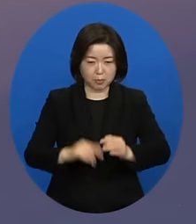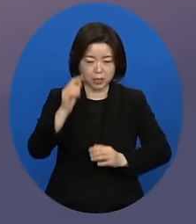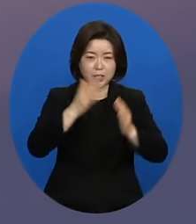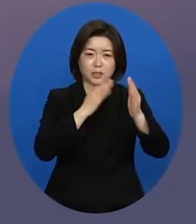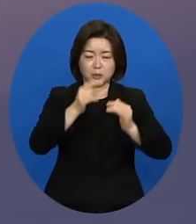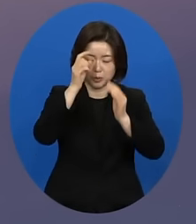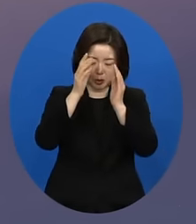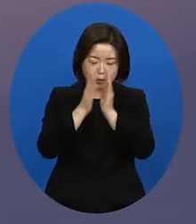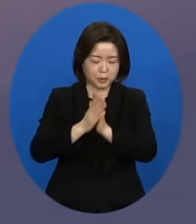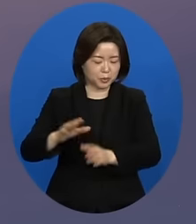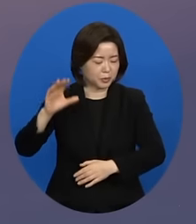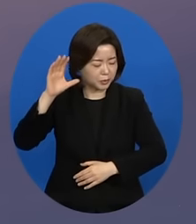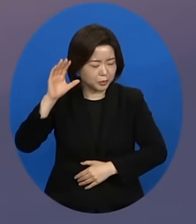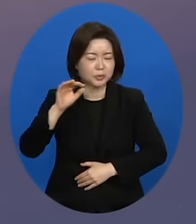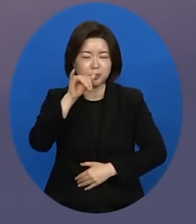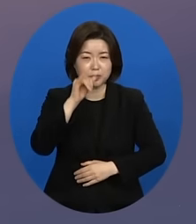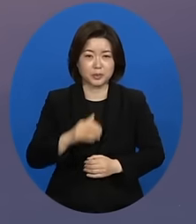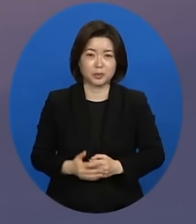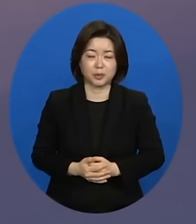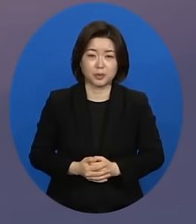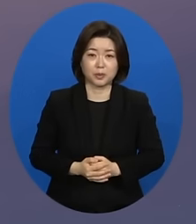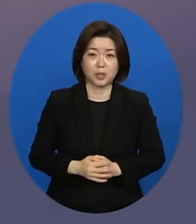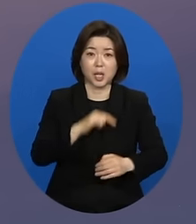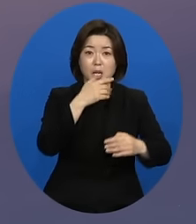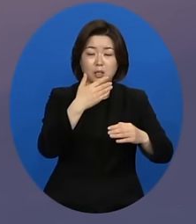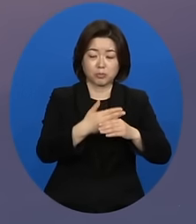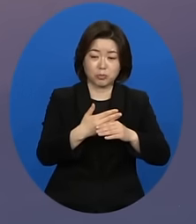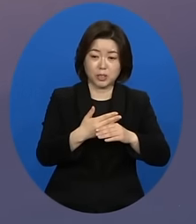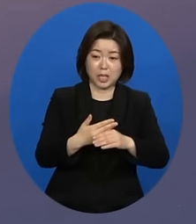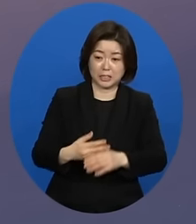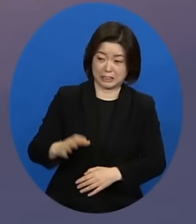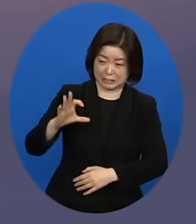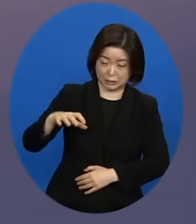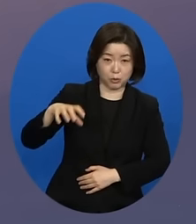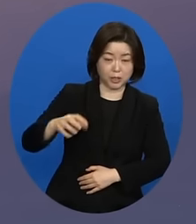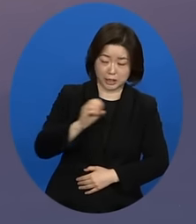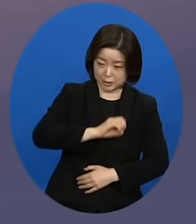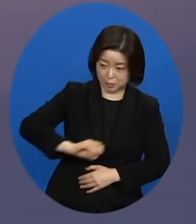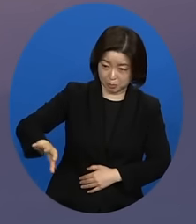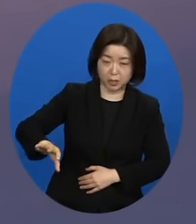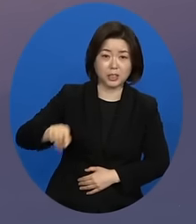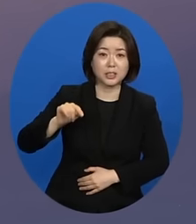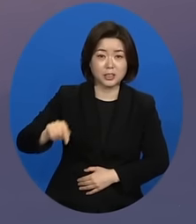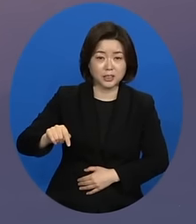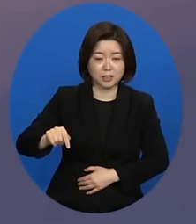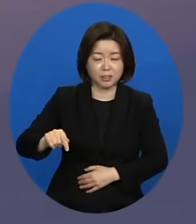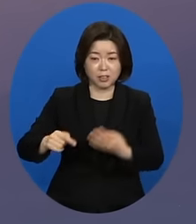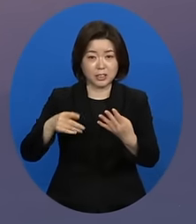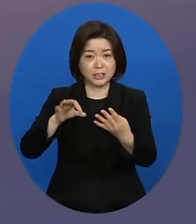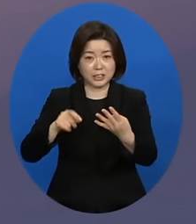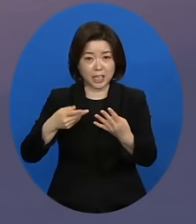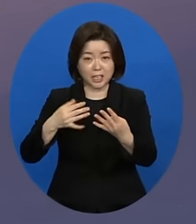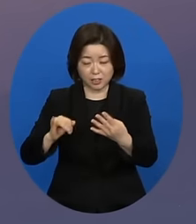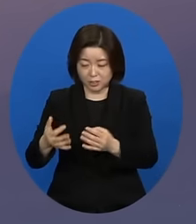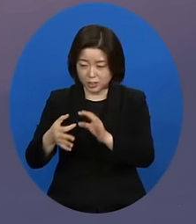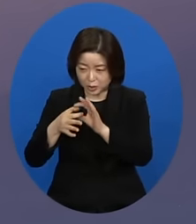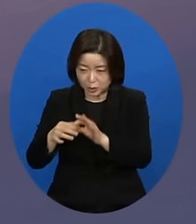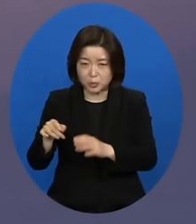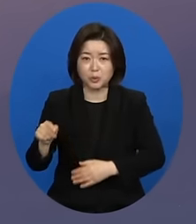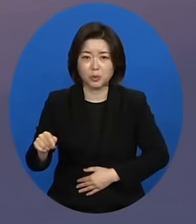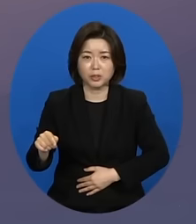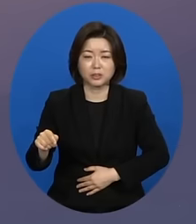있느니라. 북한 재래식 화장실에 버린 그 사형리를 통해서도 하나님은